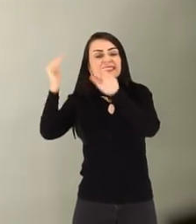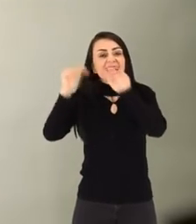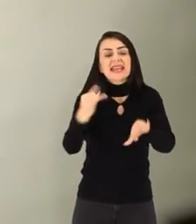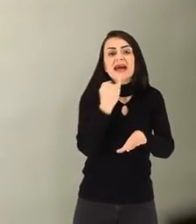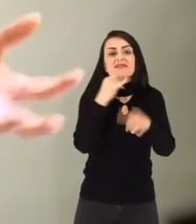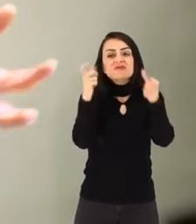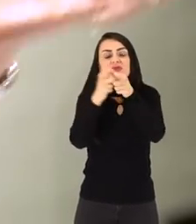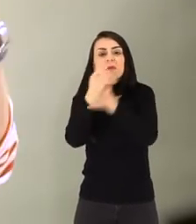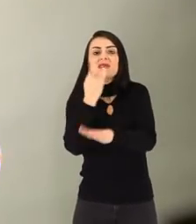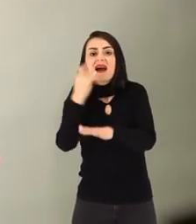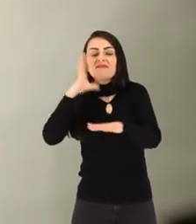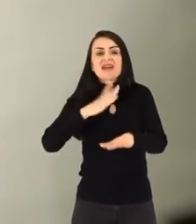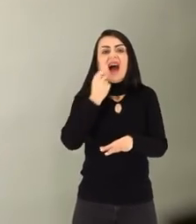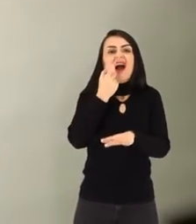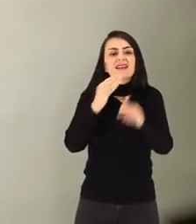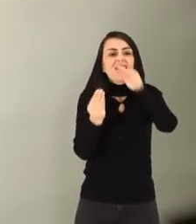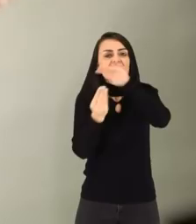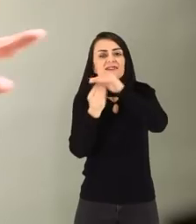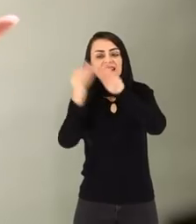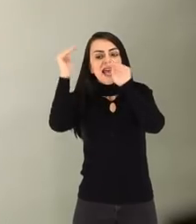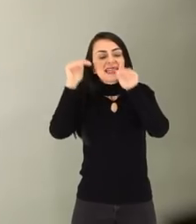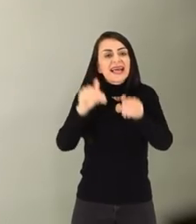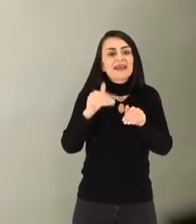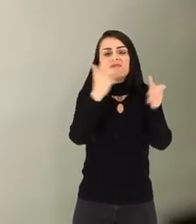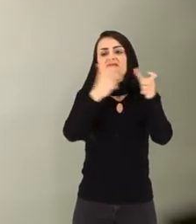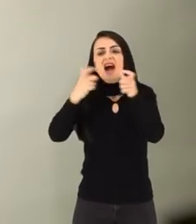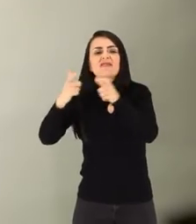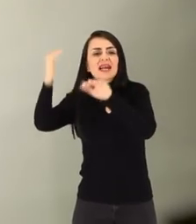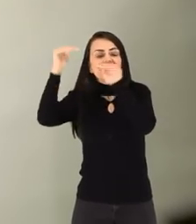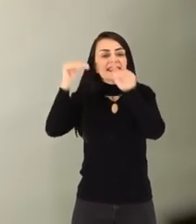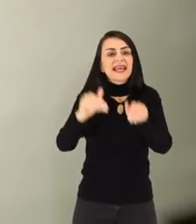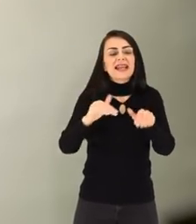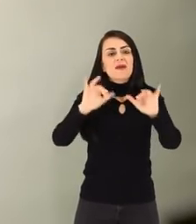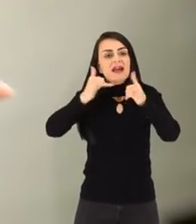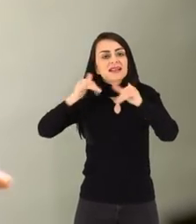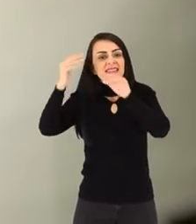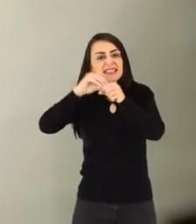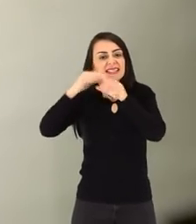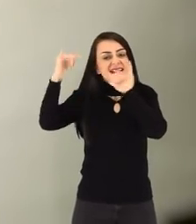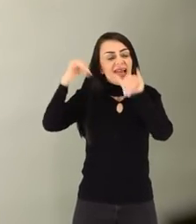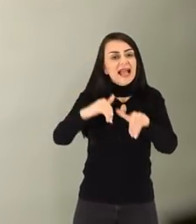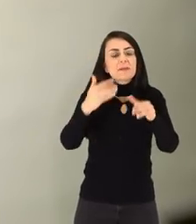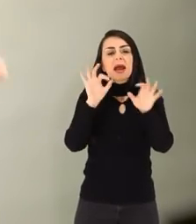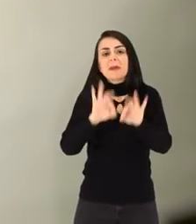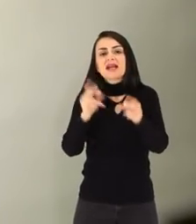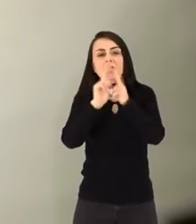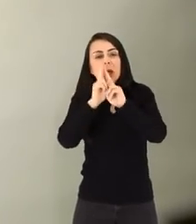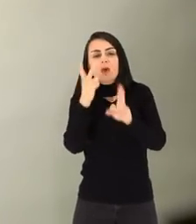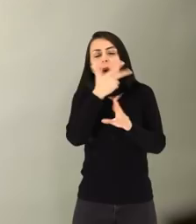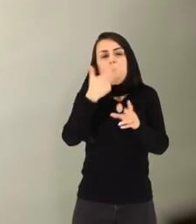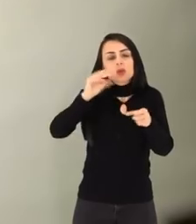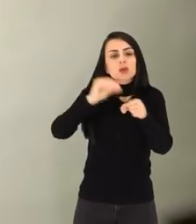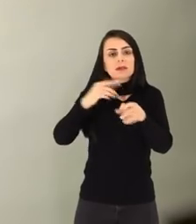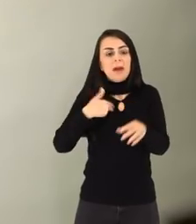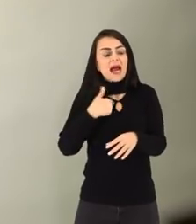grup vesaire Ankara'dan, Nevşehir'den ya da başka bir yerden. Öyle topluluklar gelmeye başladı müzik ve tiyatro adına. Oralardan